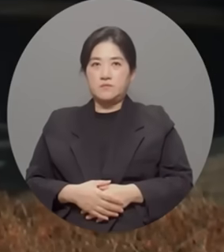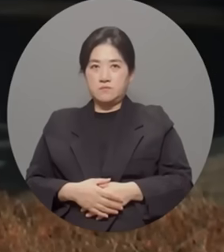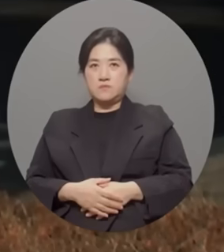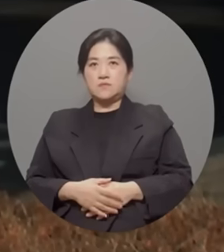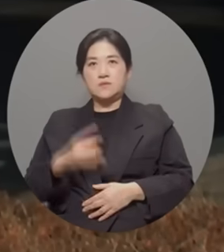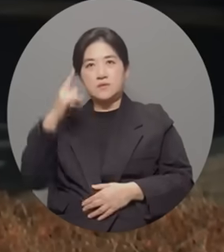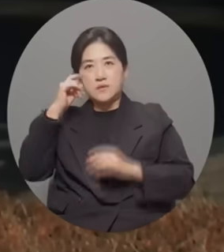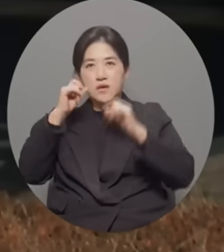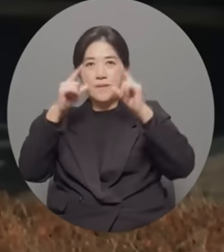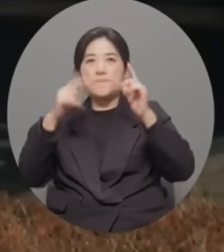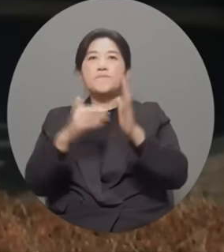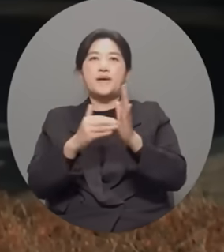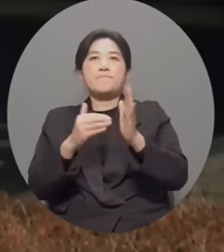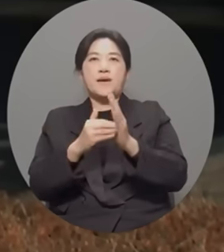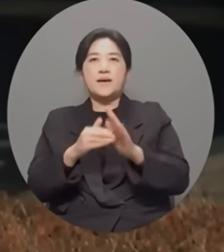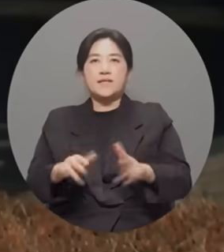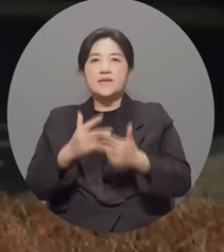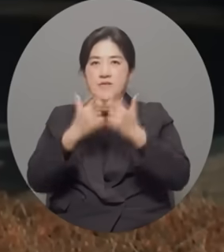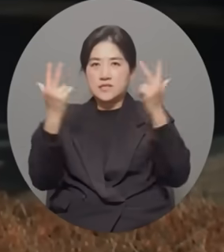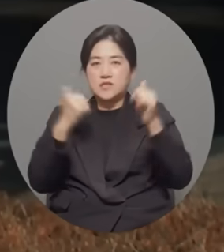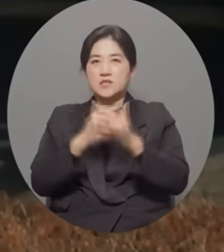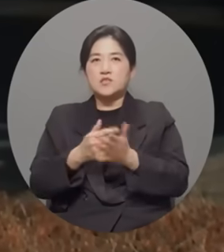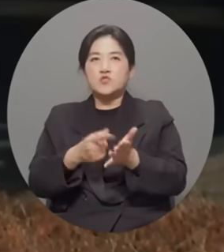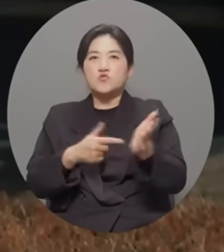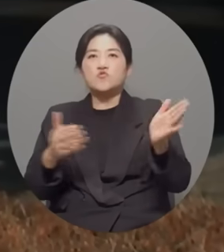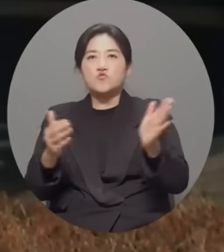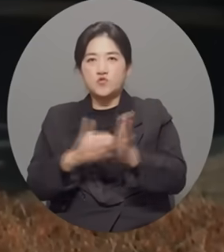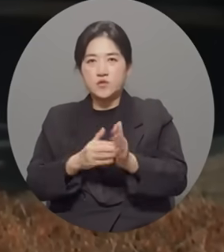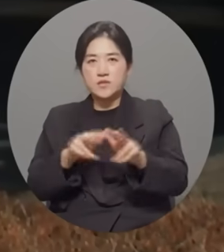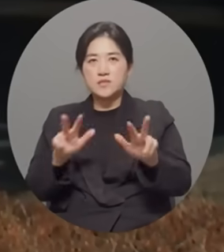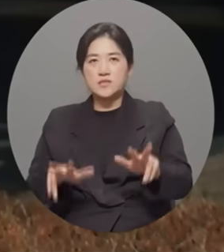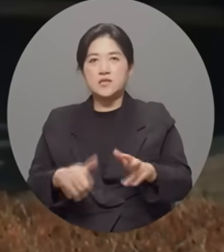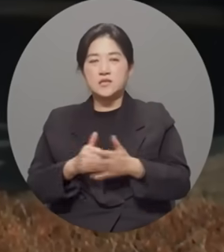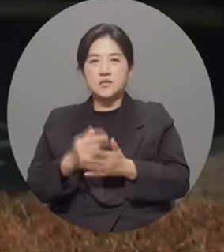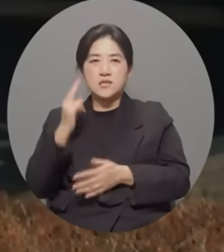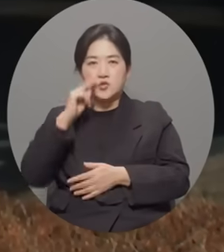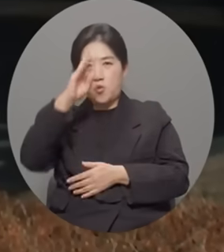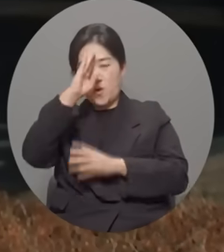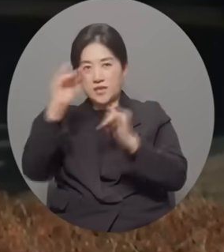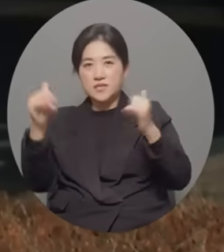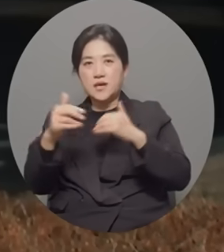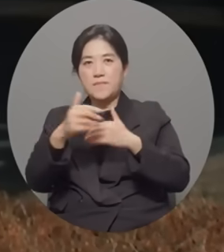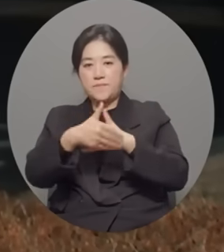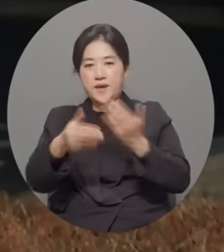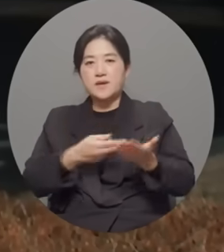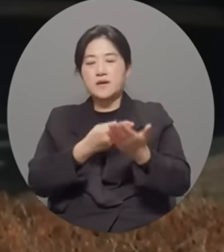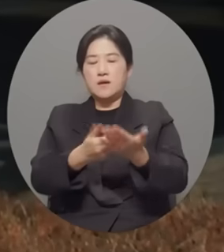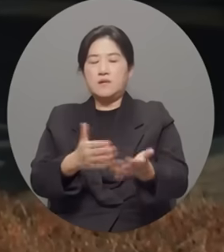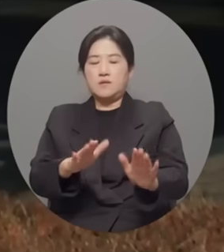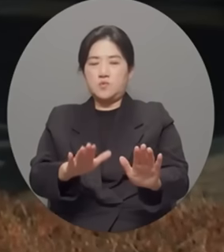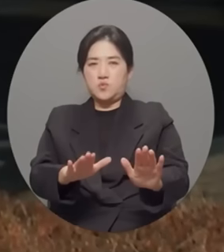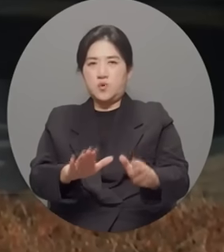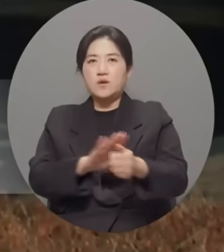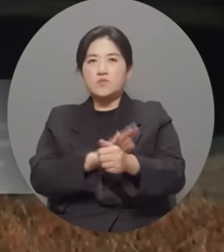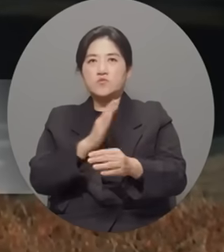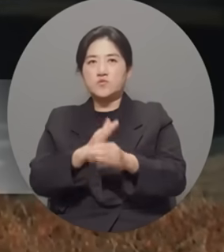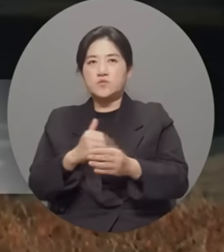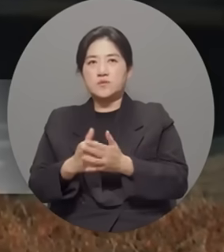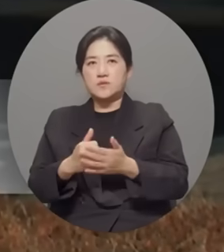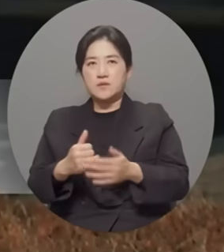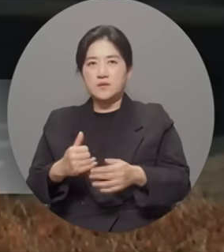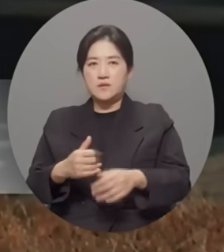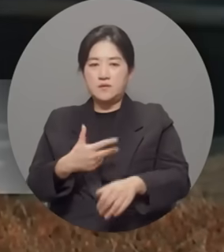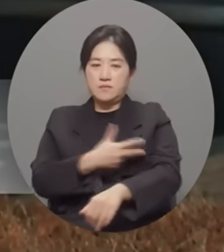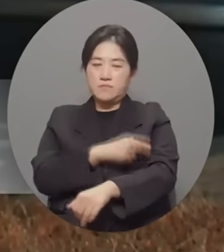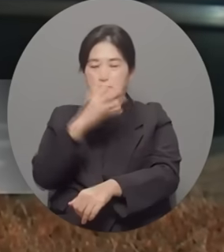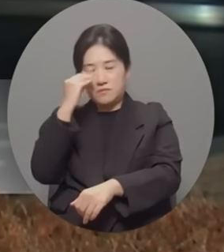네, 의식 회복된 상태입니다. 이재명 대표는 수술을 마치고 지금은 중환자실로 이동해서 안정을 취하고 있습니다. 현재 마취에서